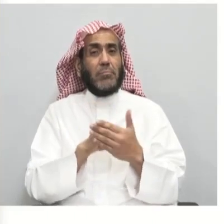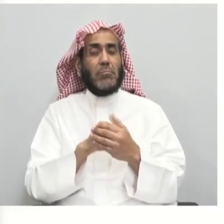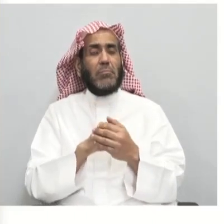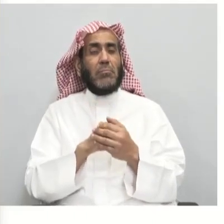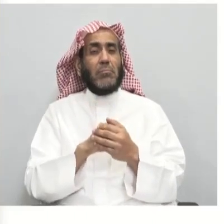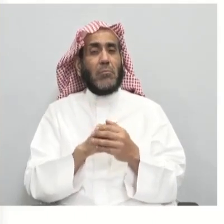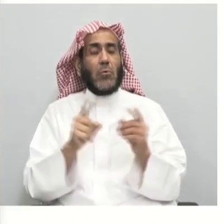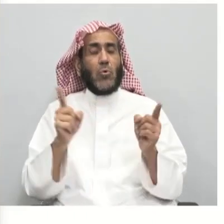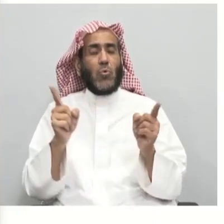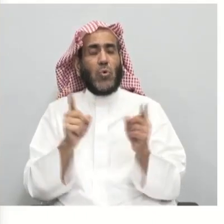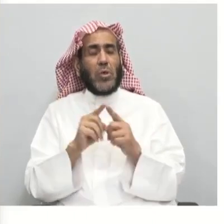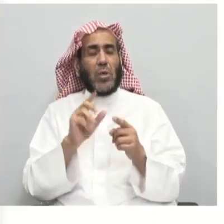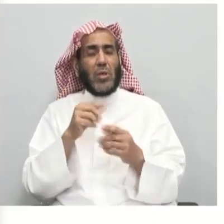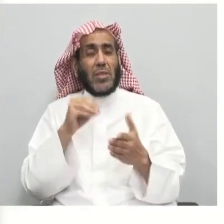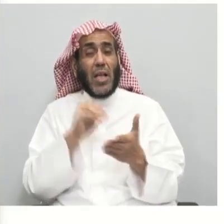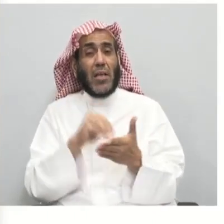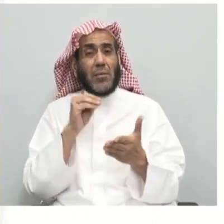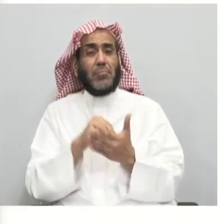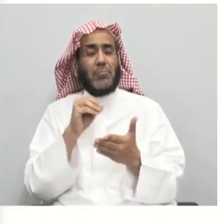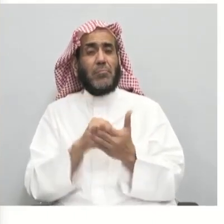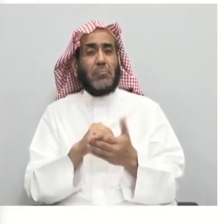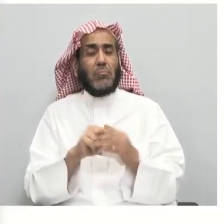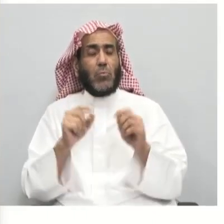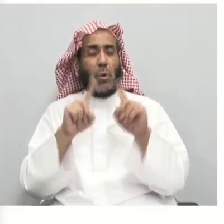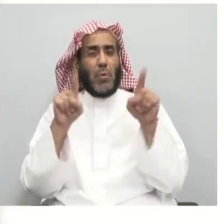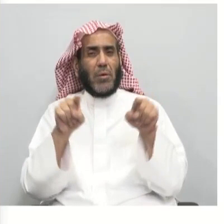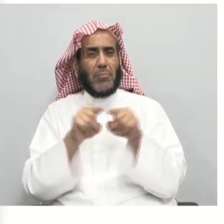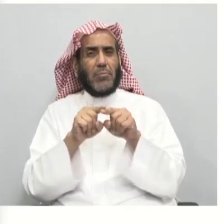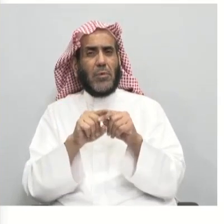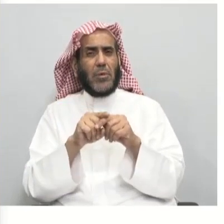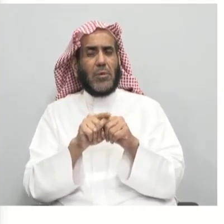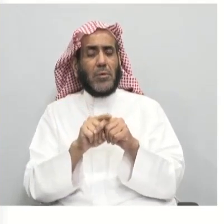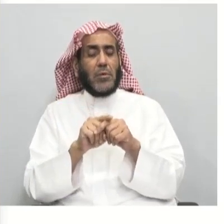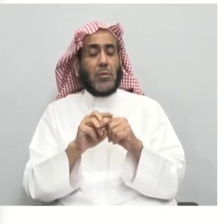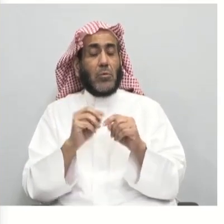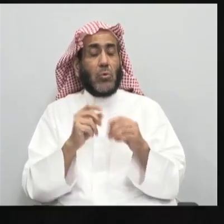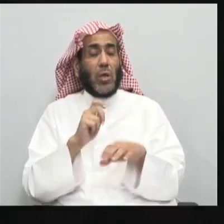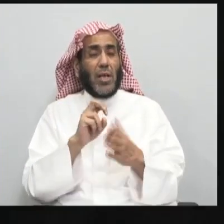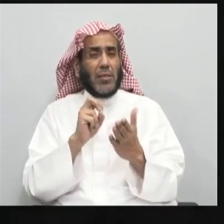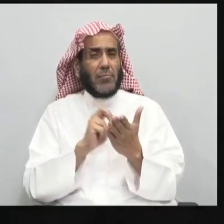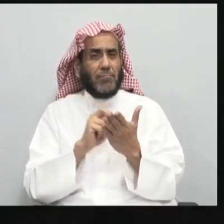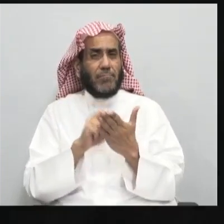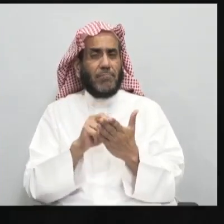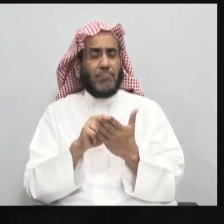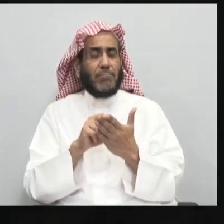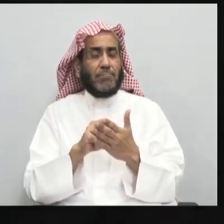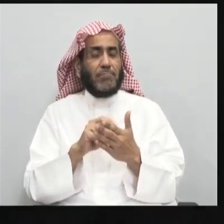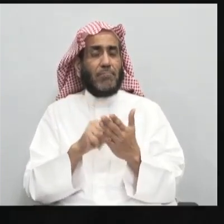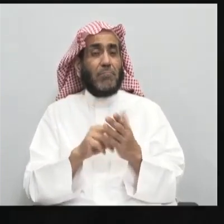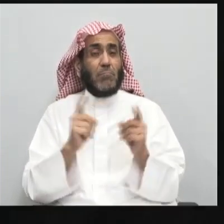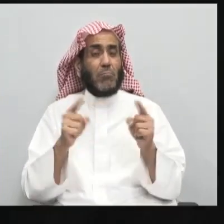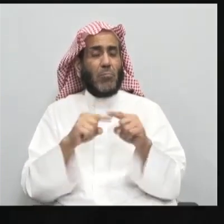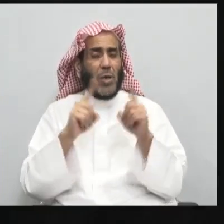خلاصه القول داخله مربع اي اكتب ان تكون القاعده اقوم